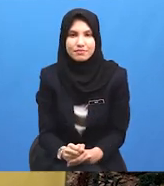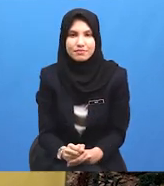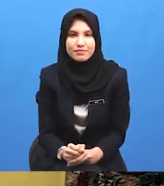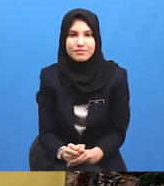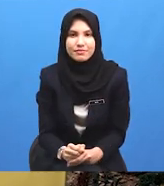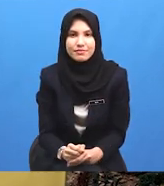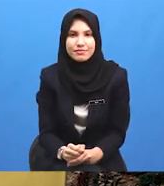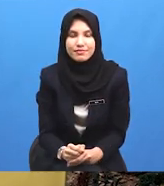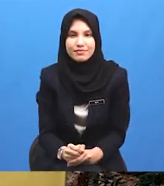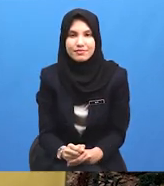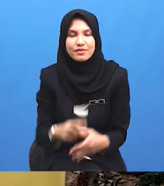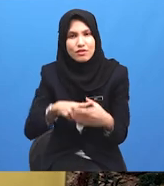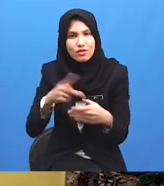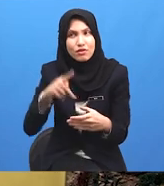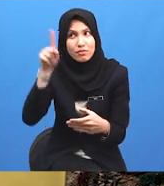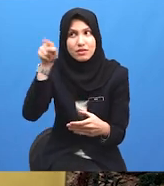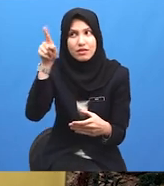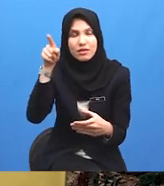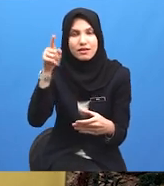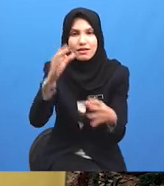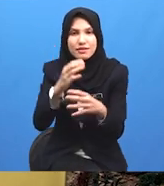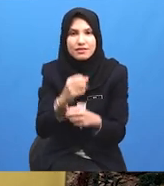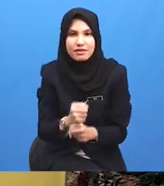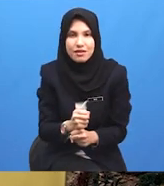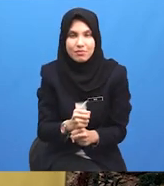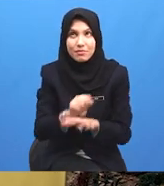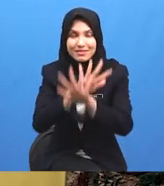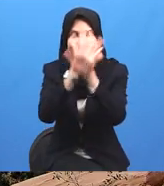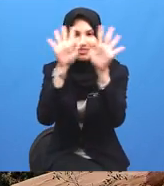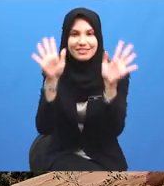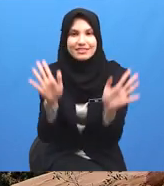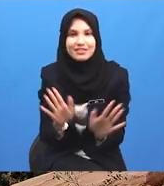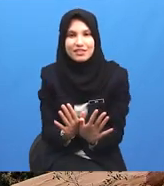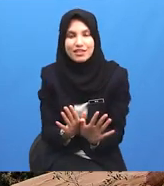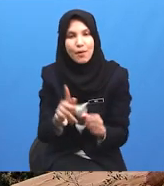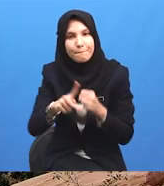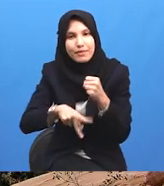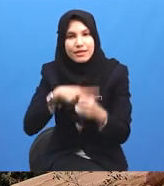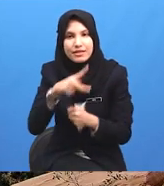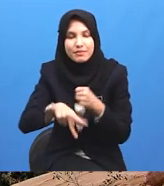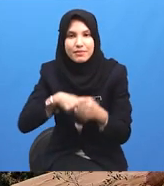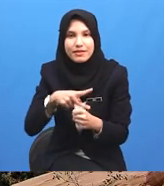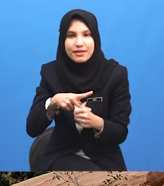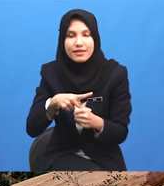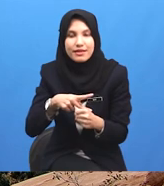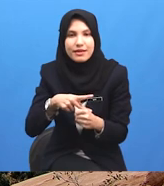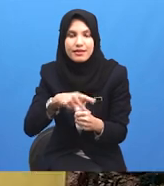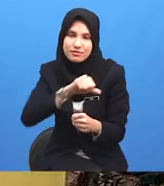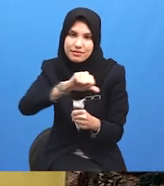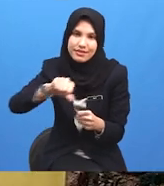yang dikeluarkan oleh matahari dapat menerangkan planet-planet di sekelilingnya.